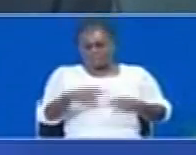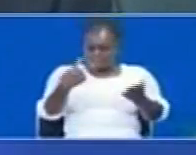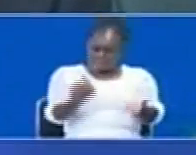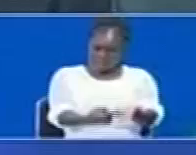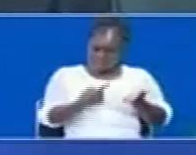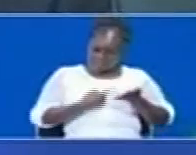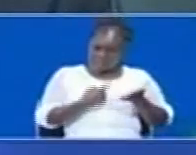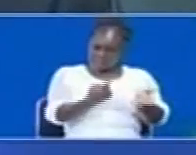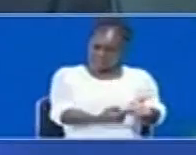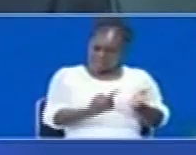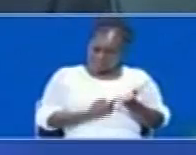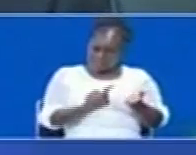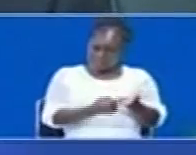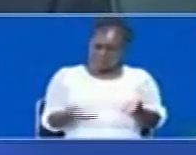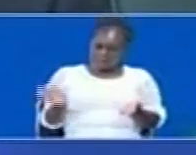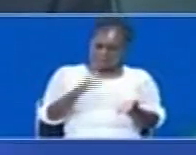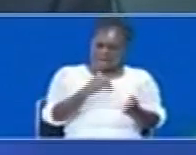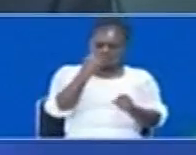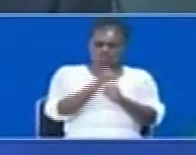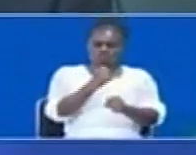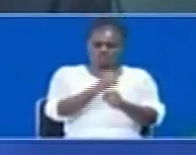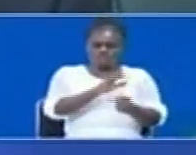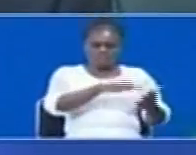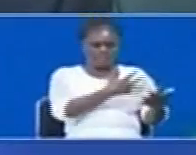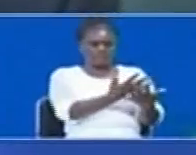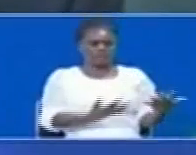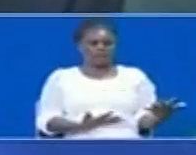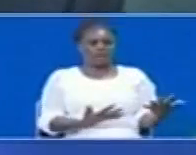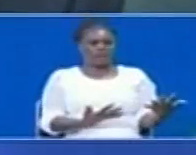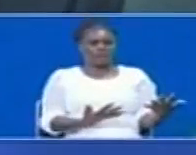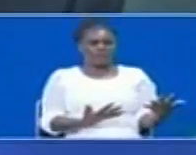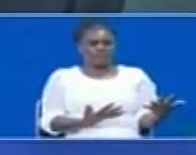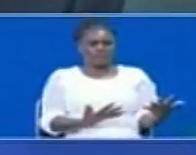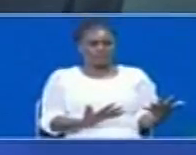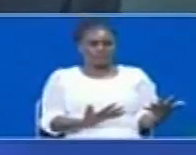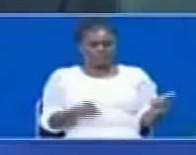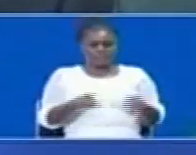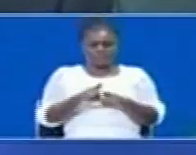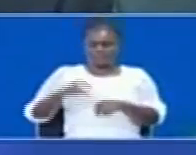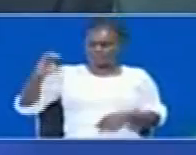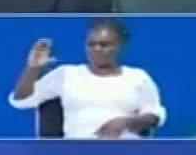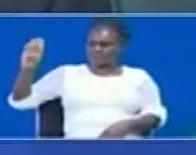negotiating a return to work formula and also conclusion of the CBA of